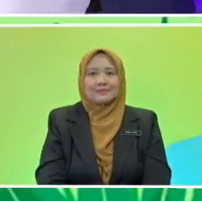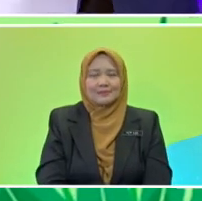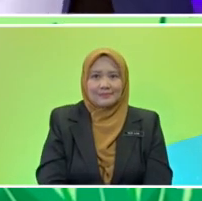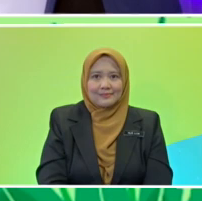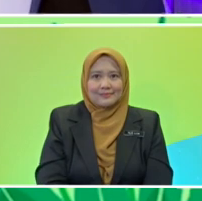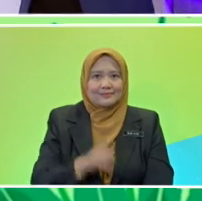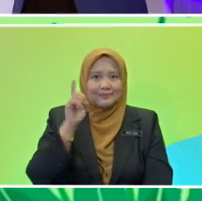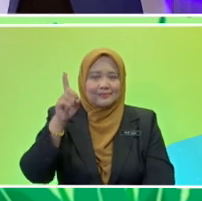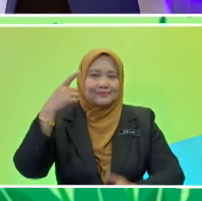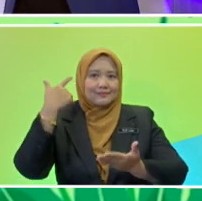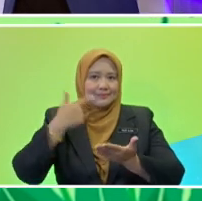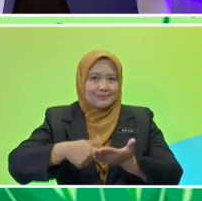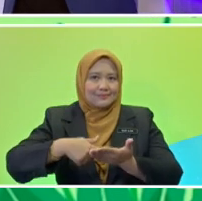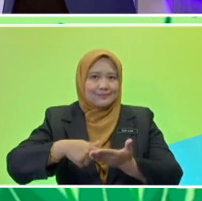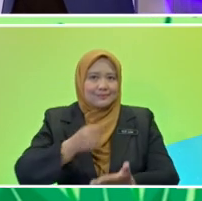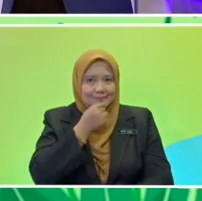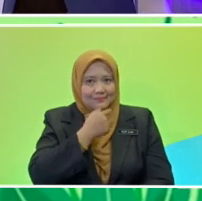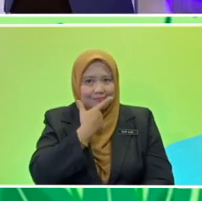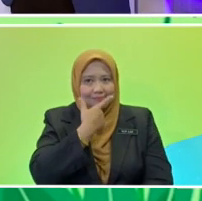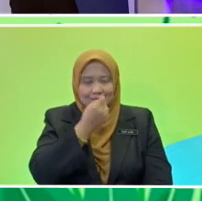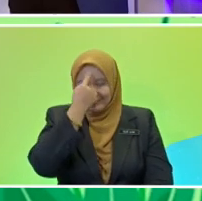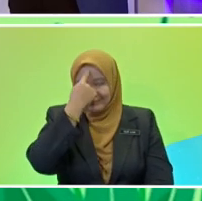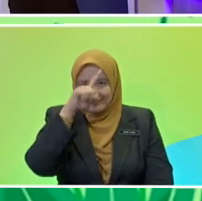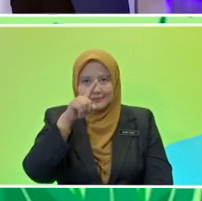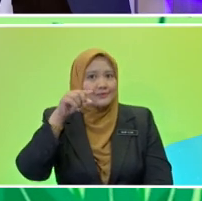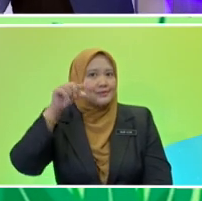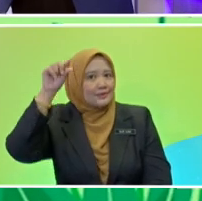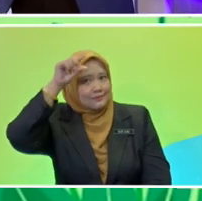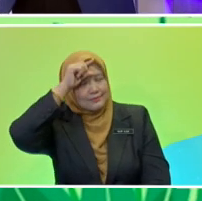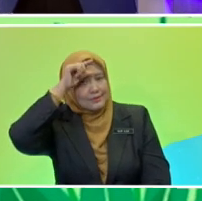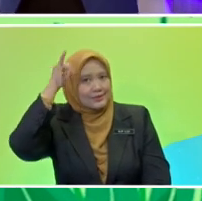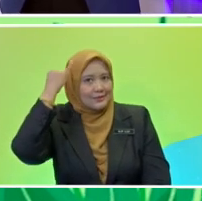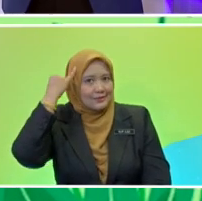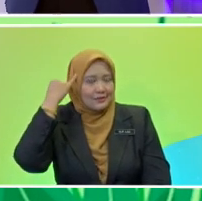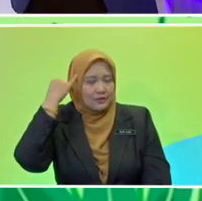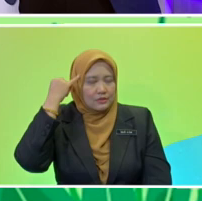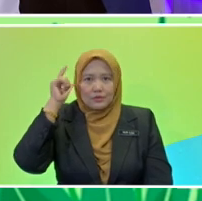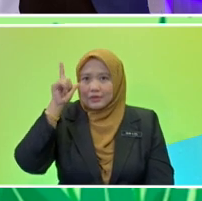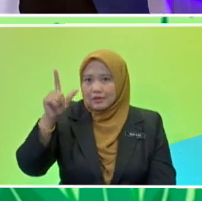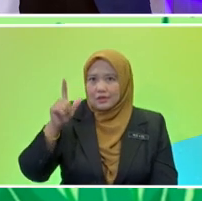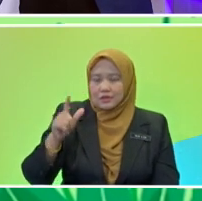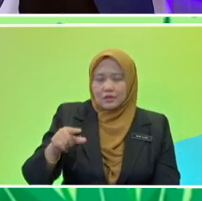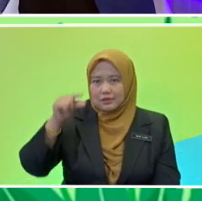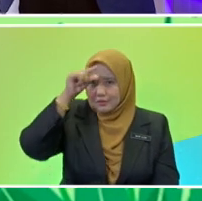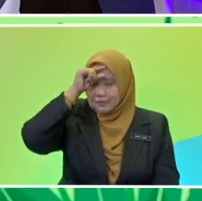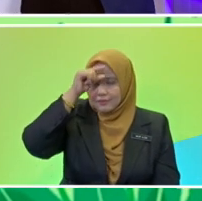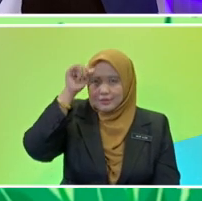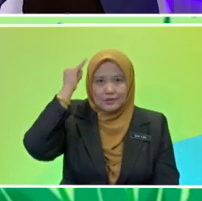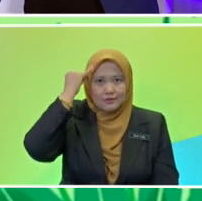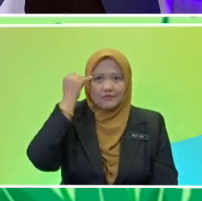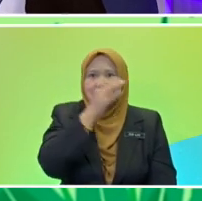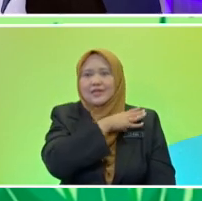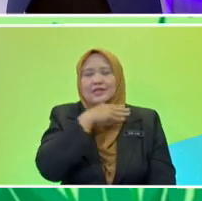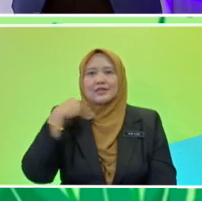senyuman untuk abang Irfan jadi jadi kita Tengok Abang Ivan adik-adik sekalian telah berjaya menyelesaikan